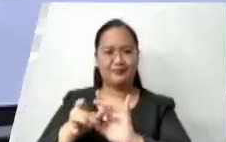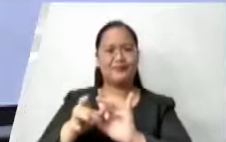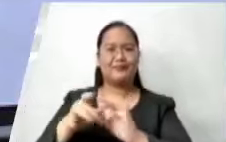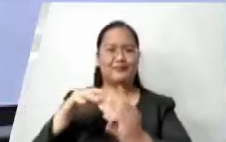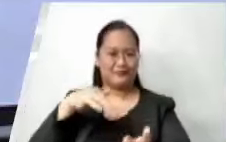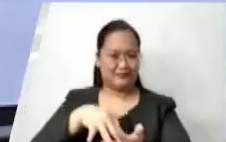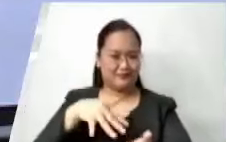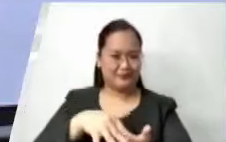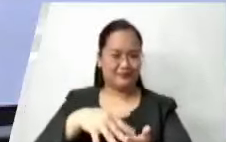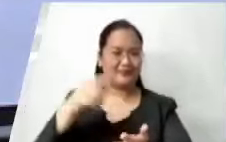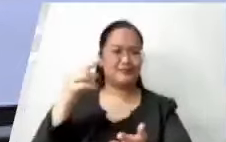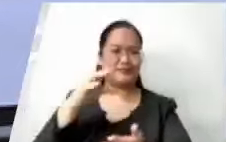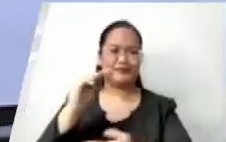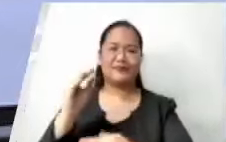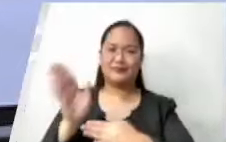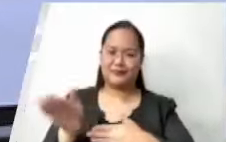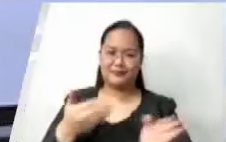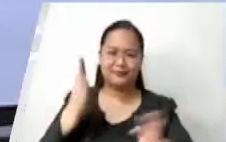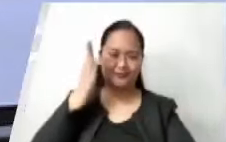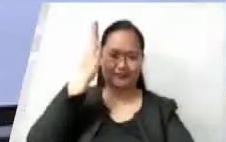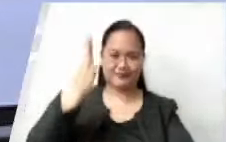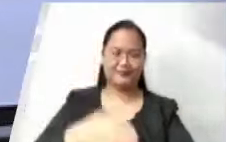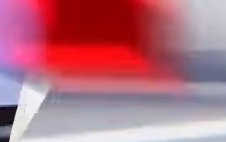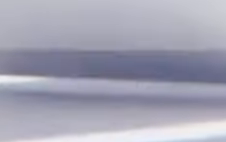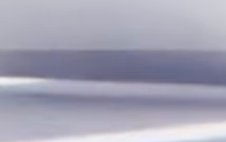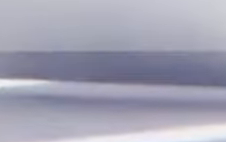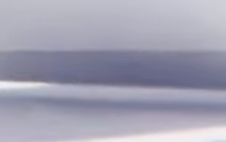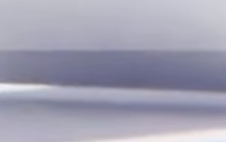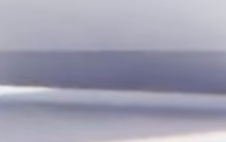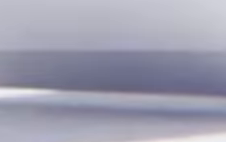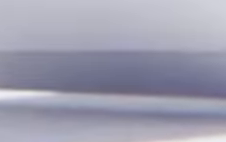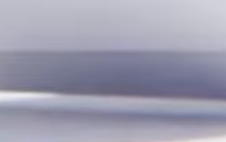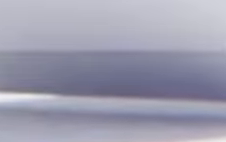kinabukasan. Kilalanin po sila sa pagtutok ni Mark Salazar.